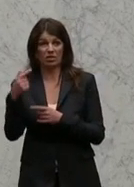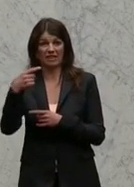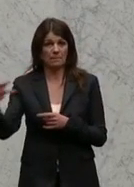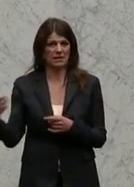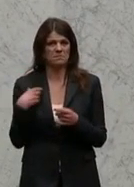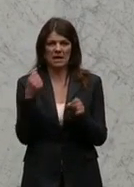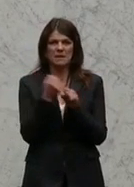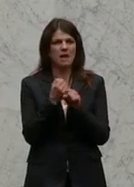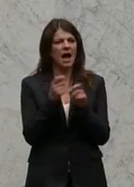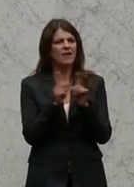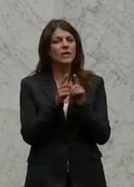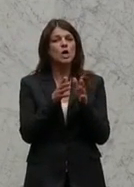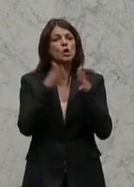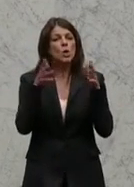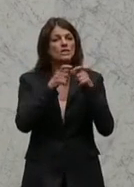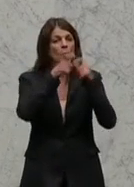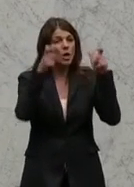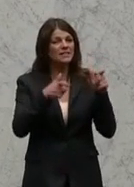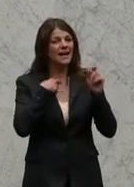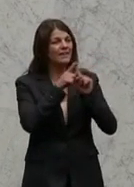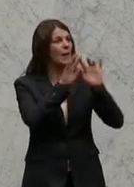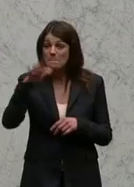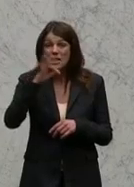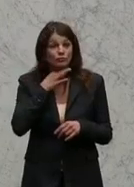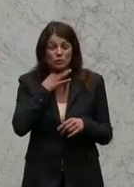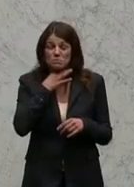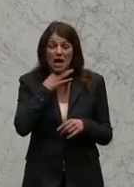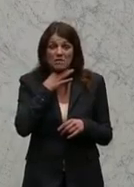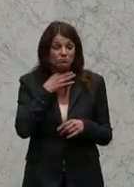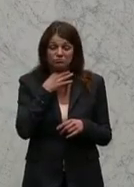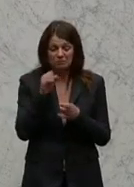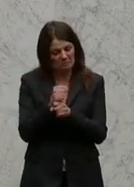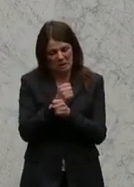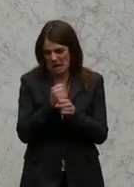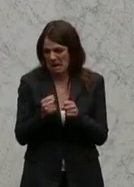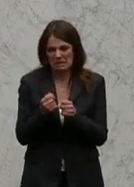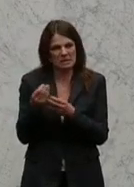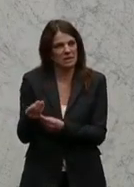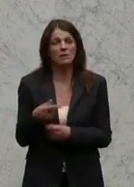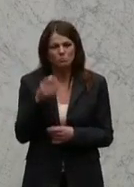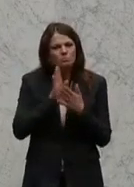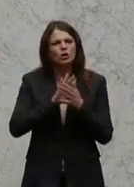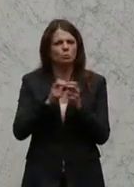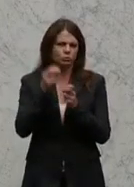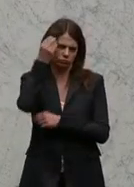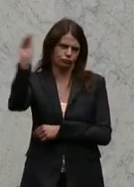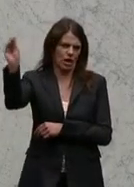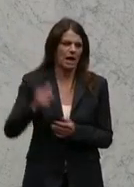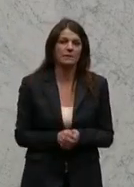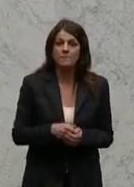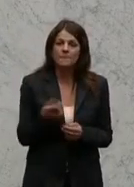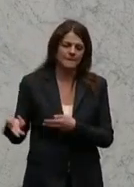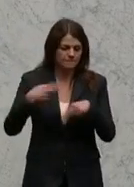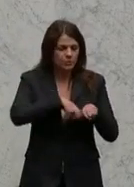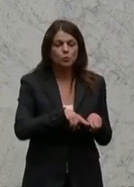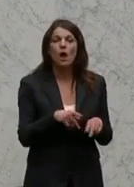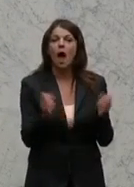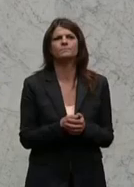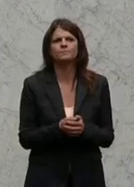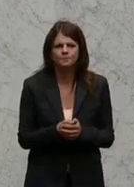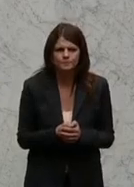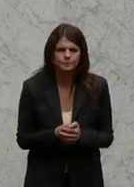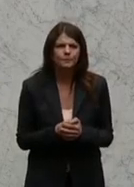und bei TTIP ein totaler Widerspruch. Intransparenz und undemokratische Prozesse, Investitionsschutz für Großkonzerne, Sonderrechte